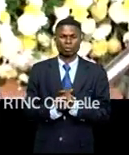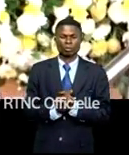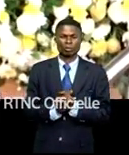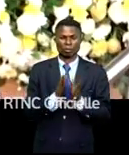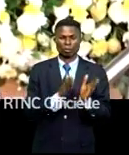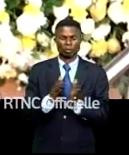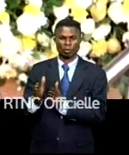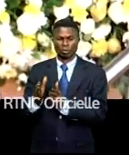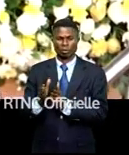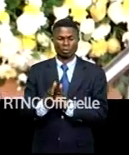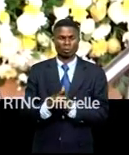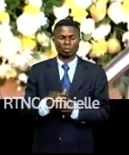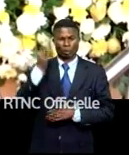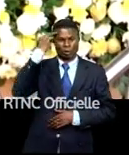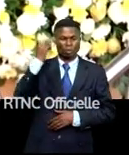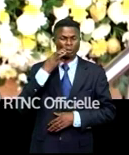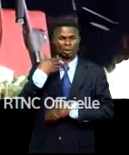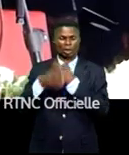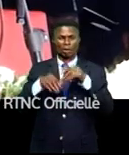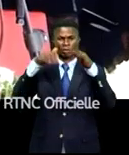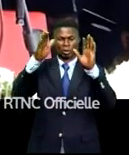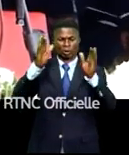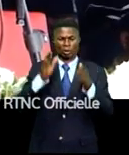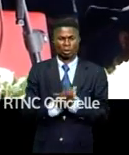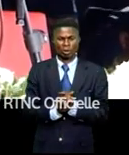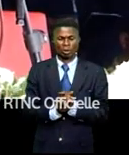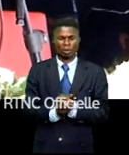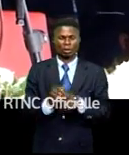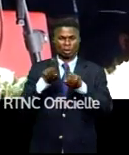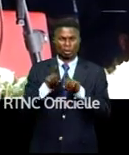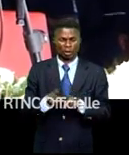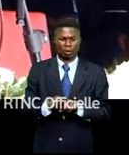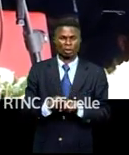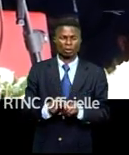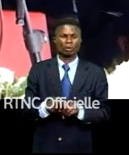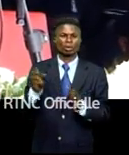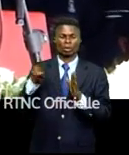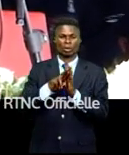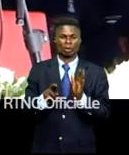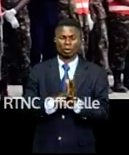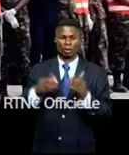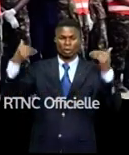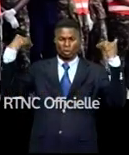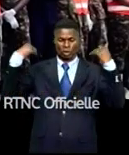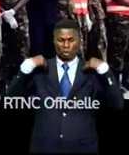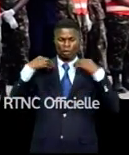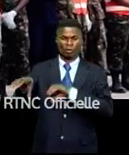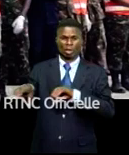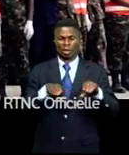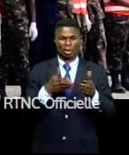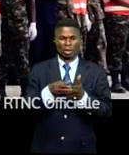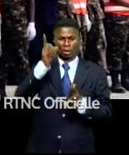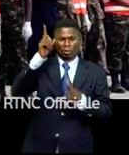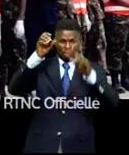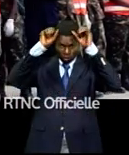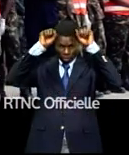retracé par les derniers ministres des Affaires étrangères, Palama Gamba Kabudi, dans les rôles de maître de cérémonie. Premier chef d'État